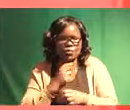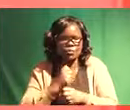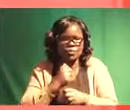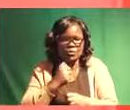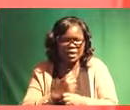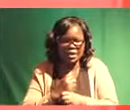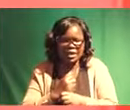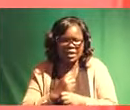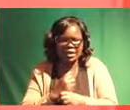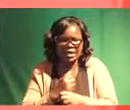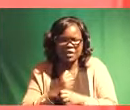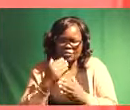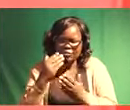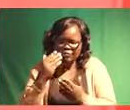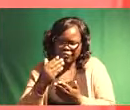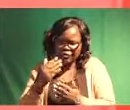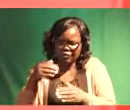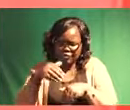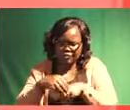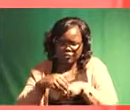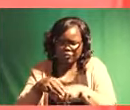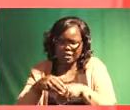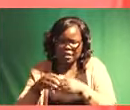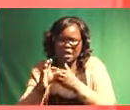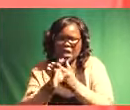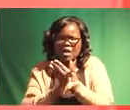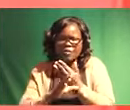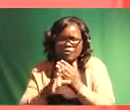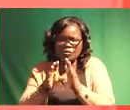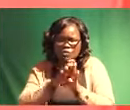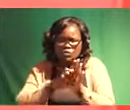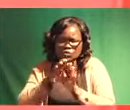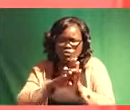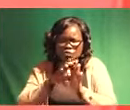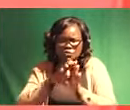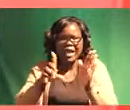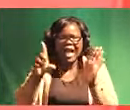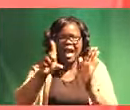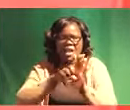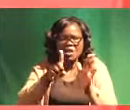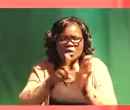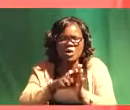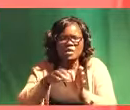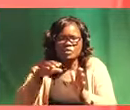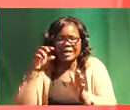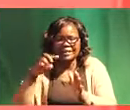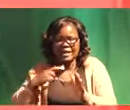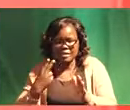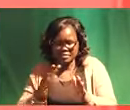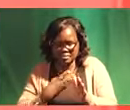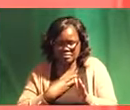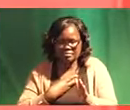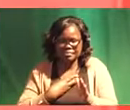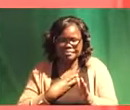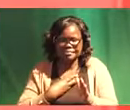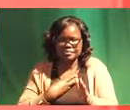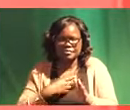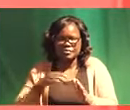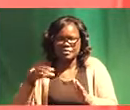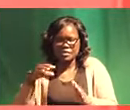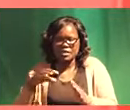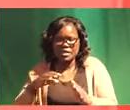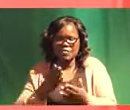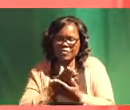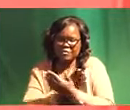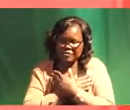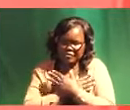kazi kuzingatia katiba yetu na sheria vile ulivyotuuliza. Na tuwaulize wenzetu